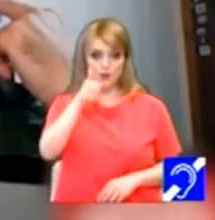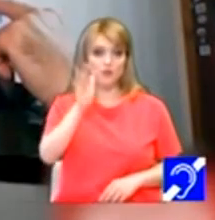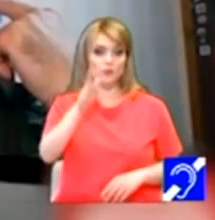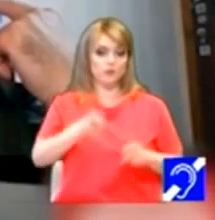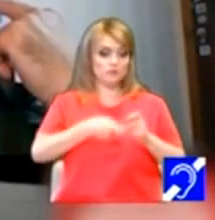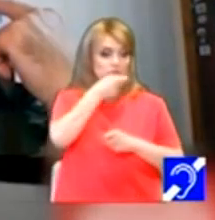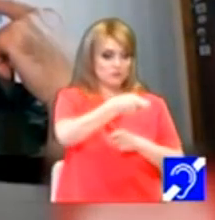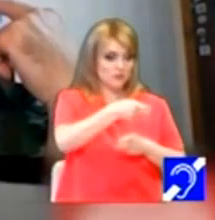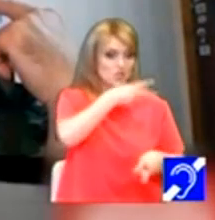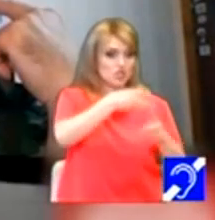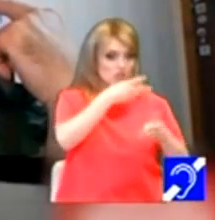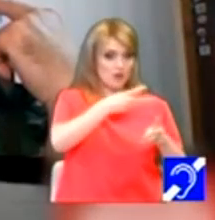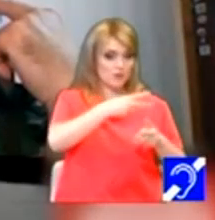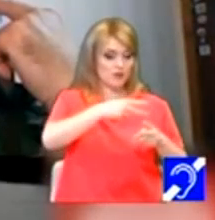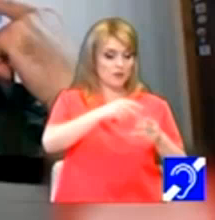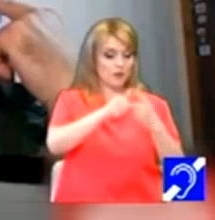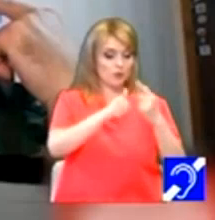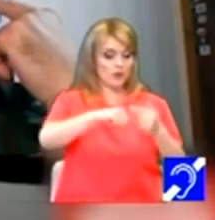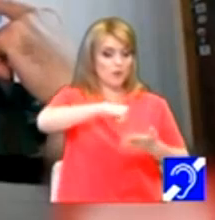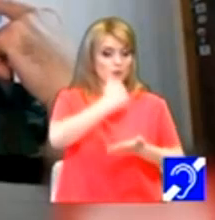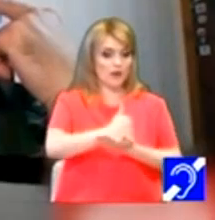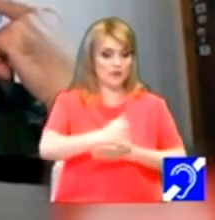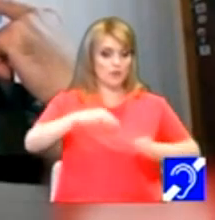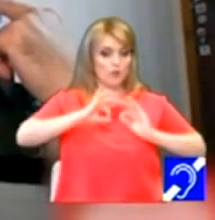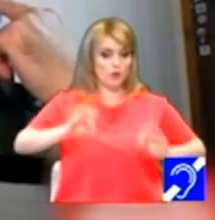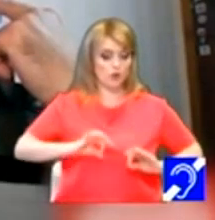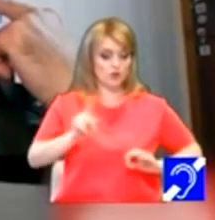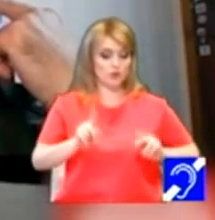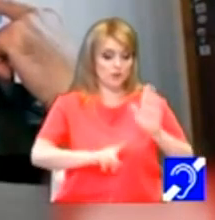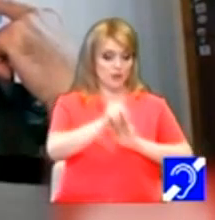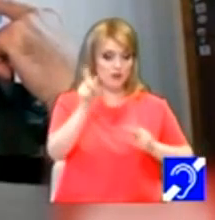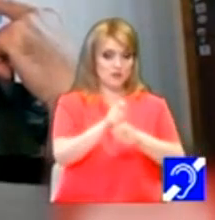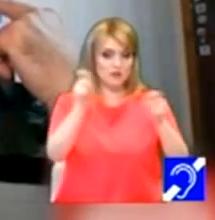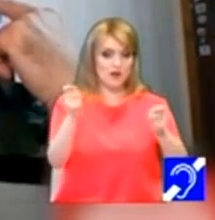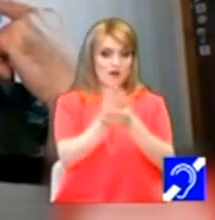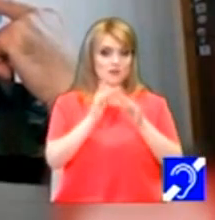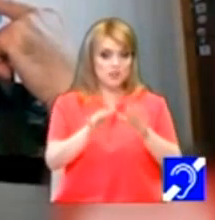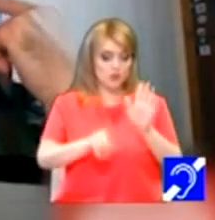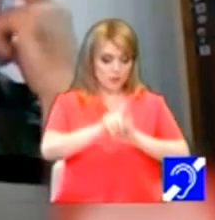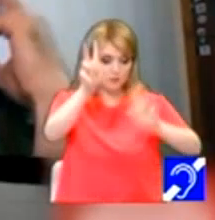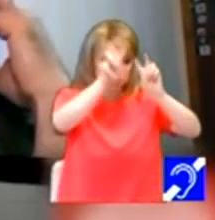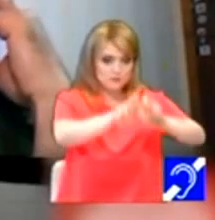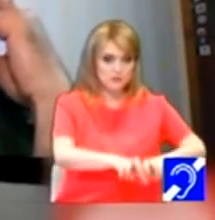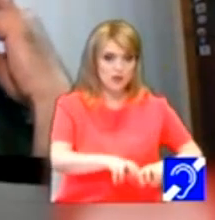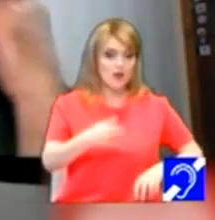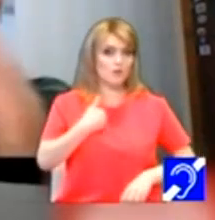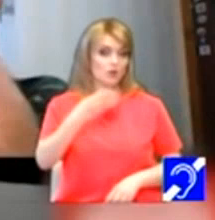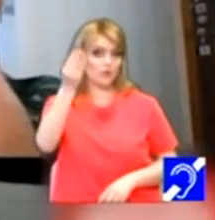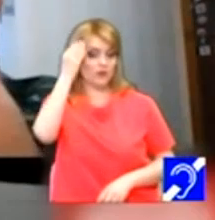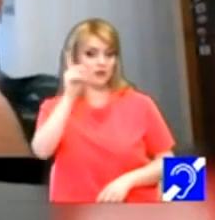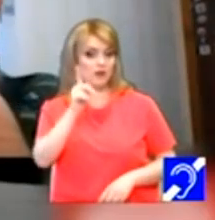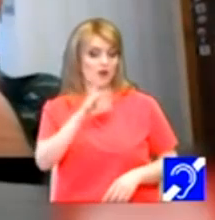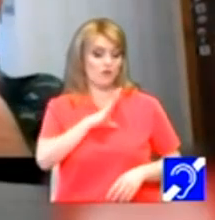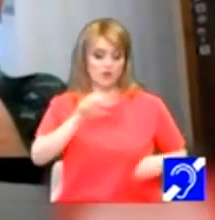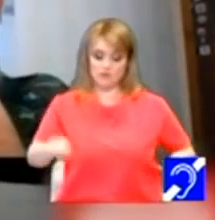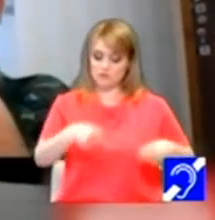demers pe numele procurorului general ca să fie pornit o cercetare penală pentru că după mine au fost